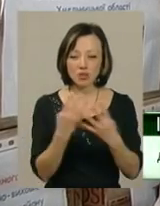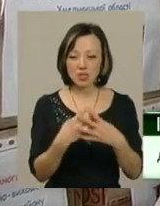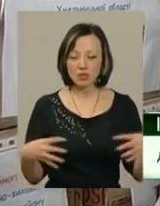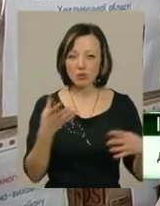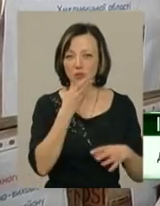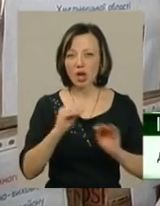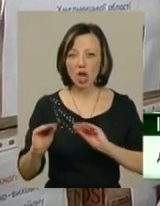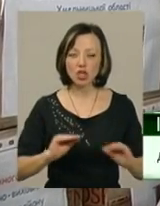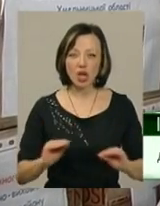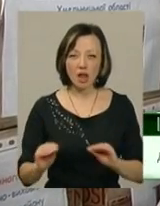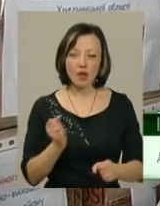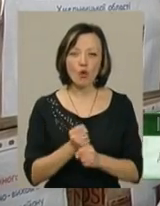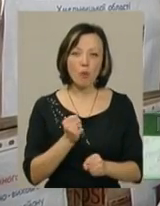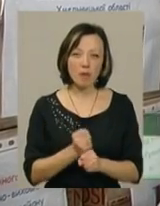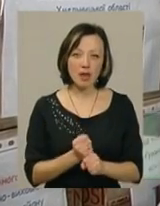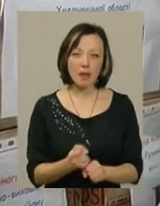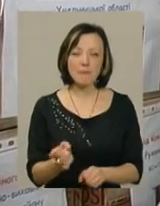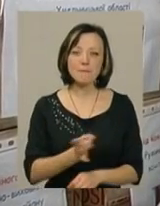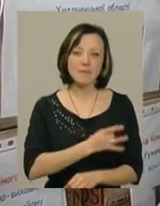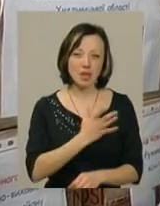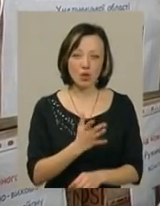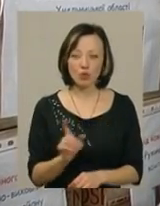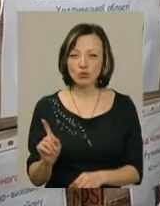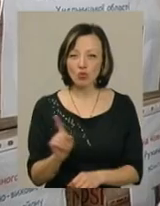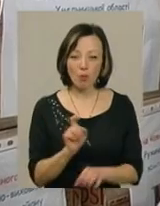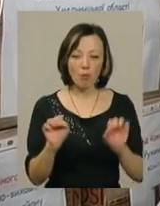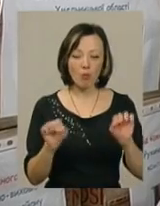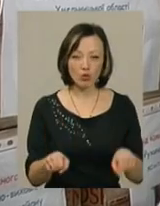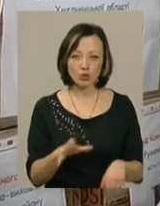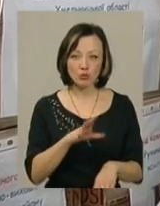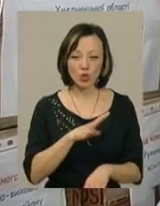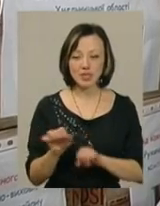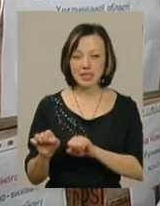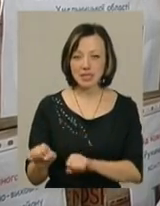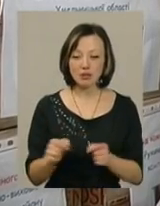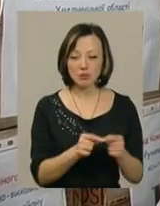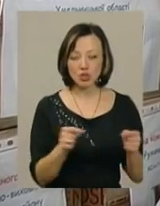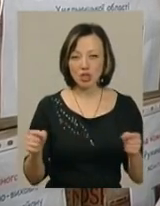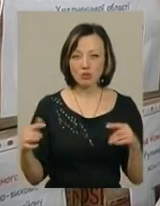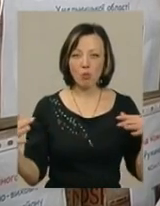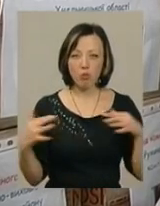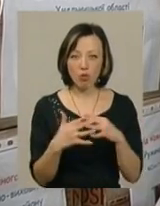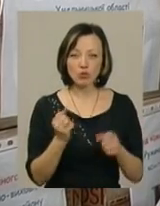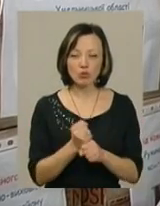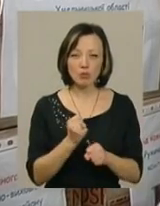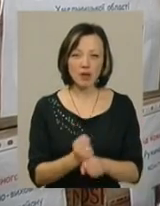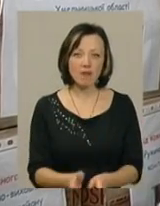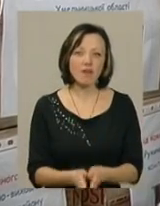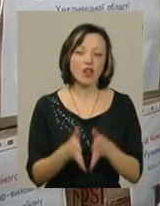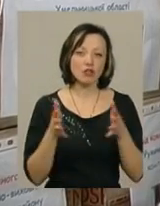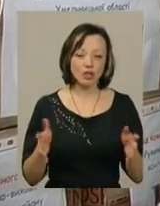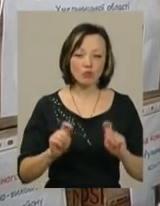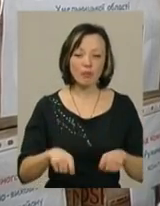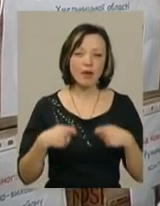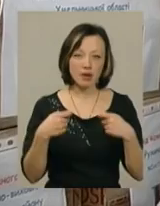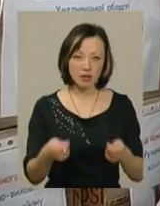прикрашали її і робили її білою, для того, щоб можна було захиститися під час бою. Зробили величезну і